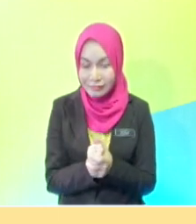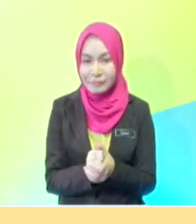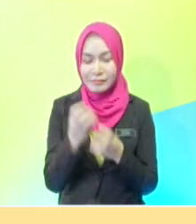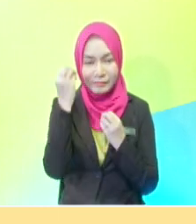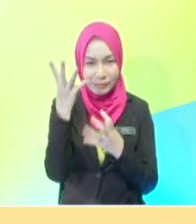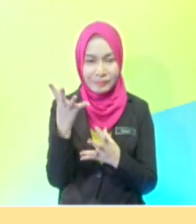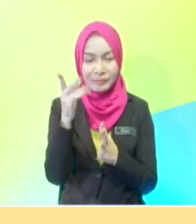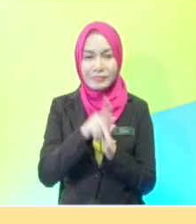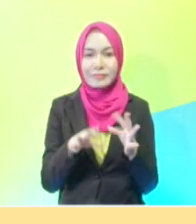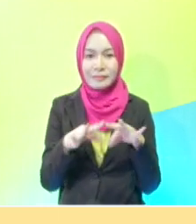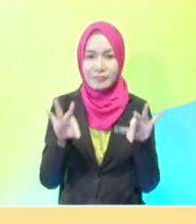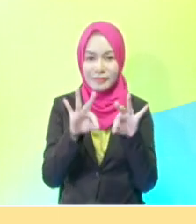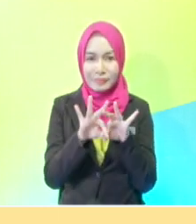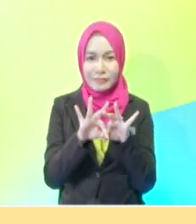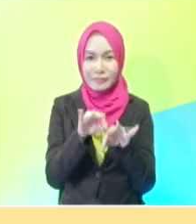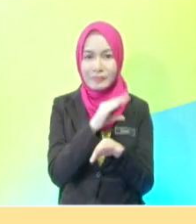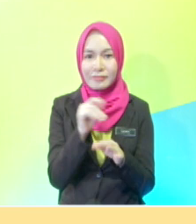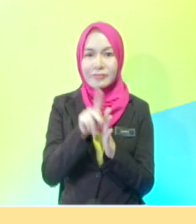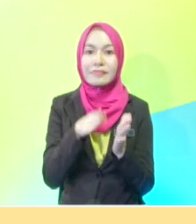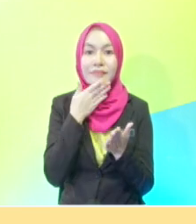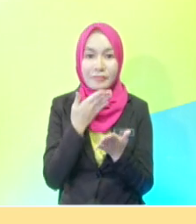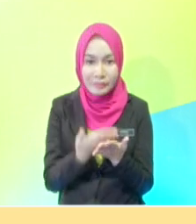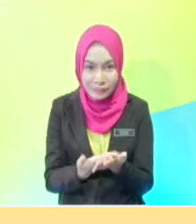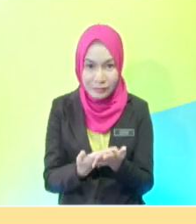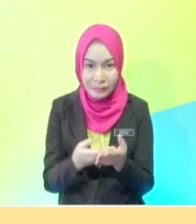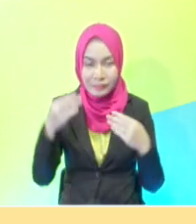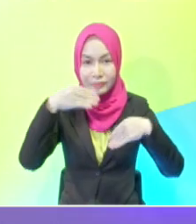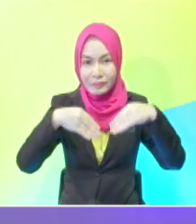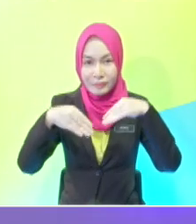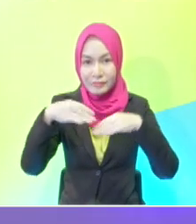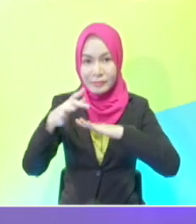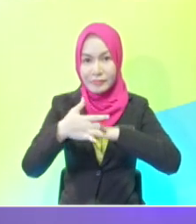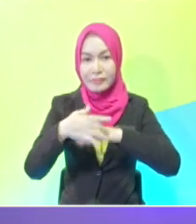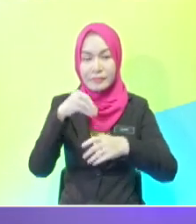ataupun sumbangan bioteknologi dalam kehidupan